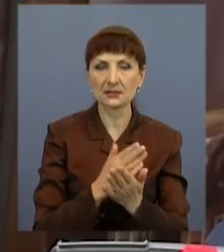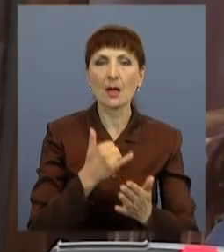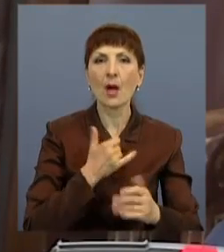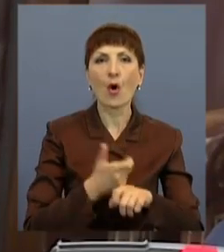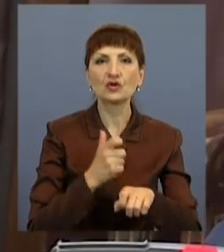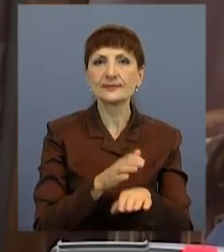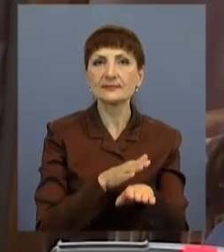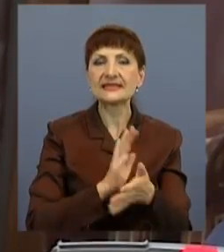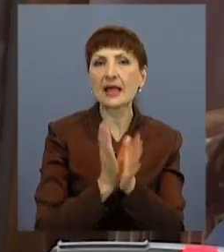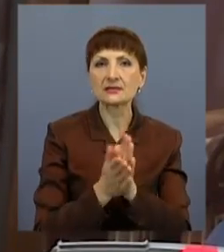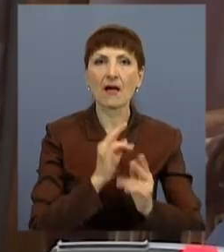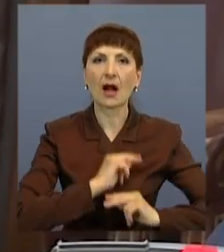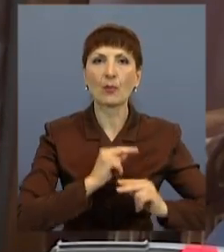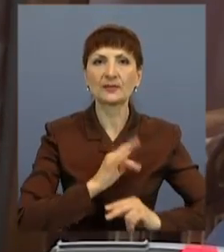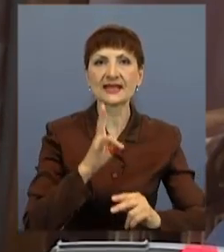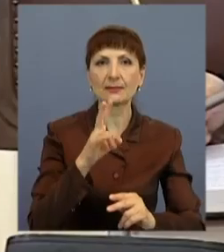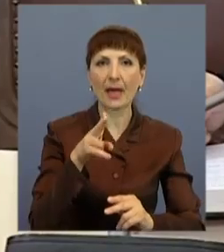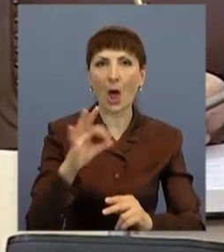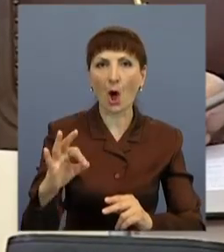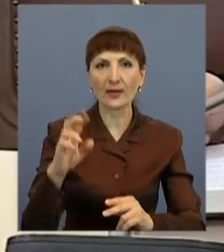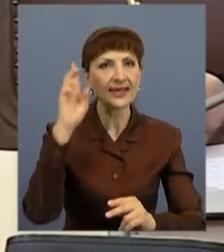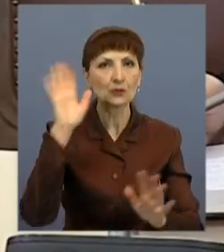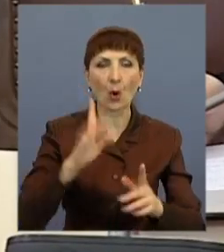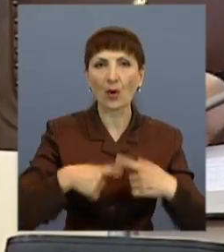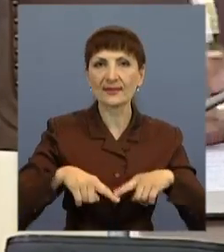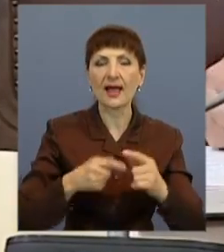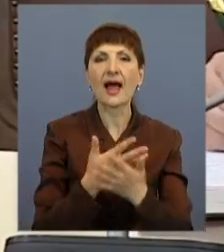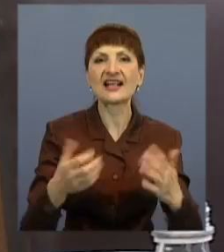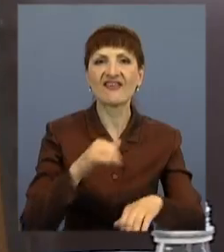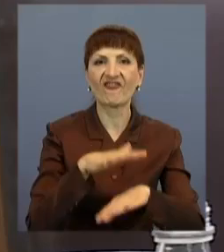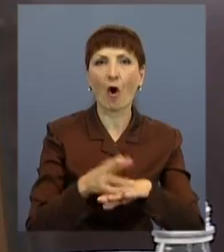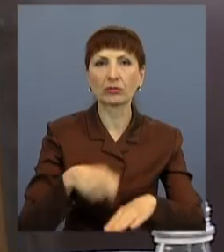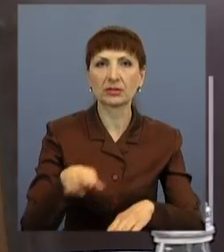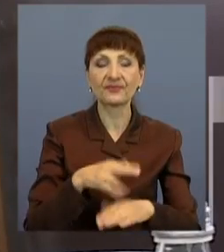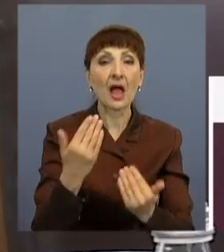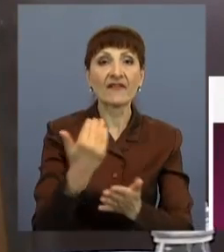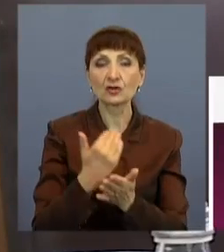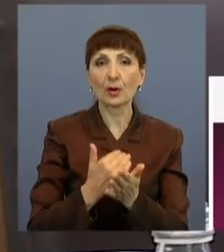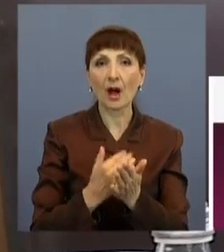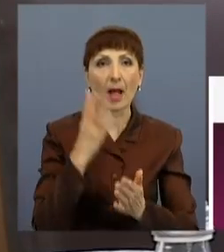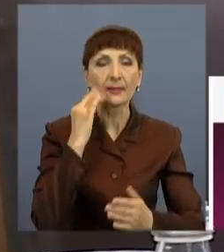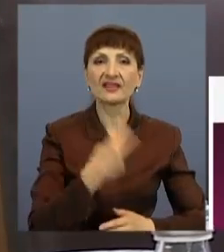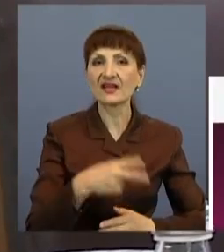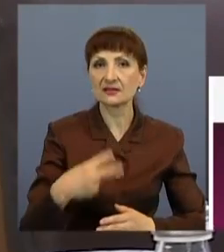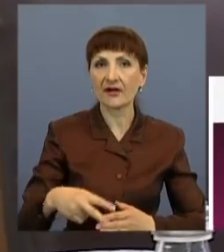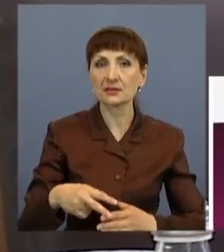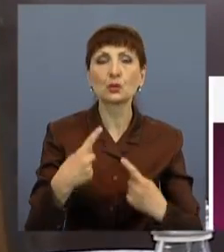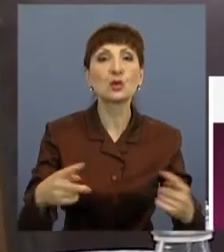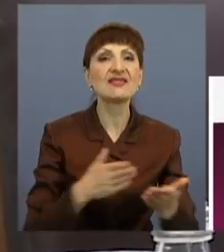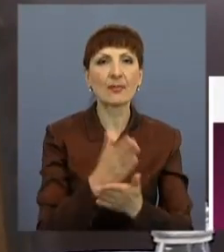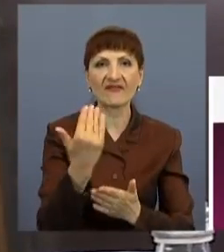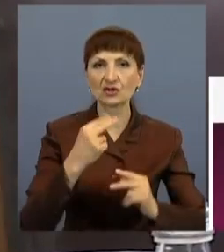плотно работаем с неправительственными организациями, с различными фондами. Действительно, вот ваша программа «Алмата-2020» и другие ваши направления